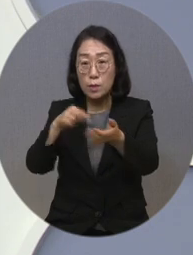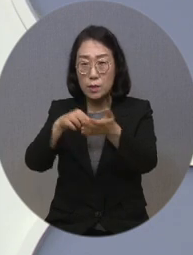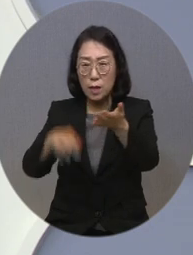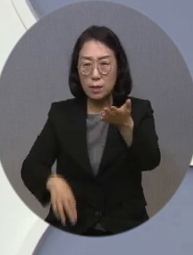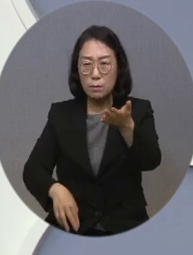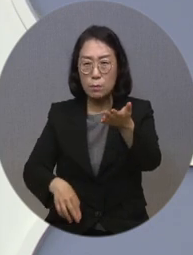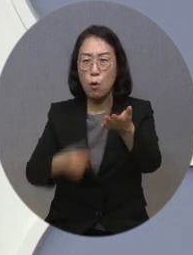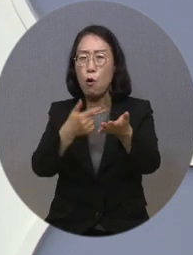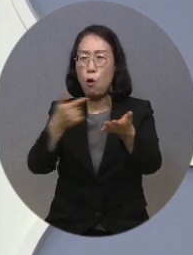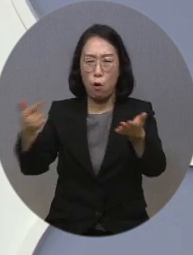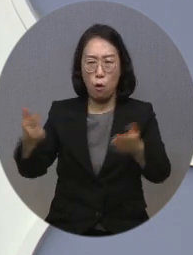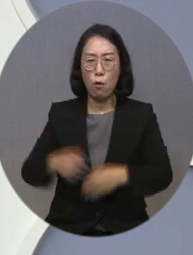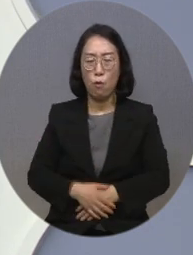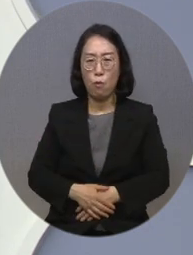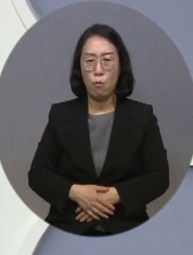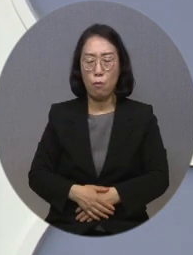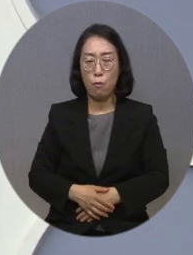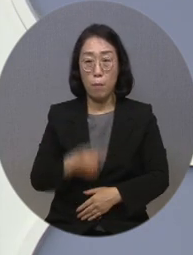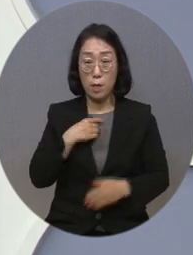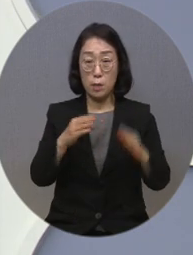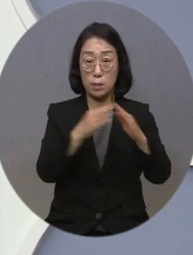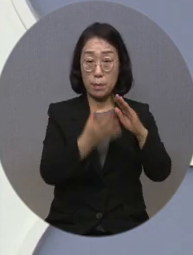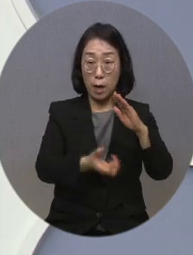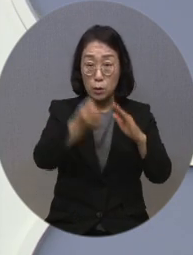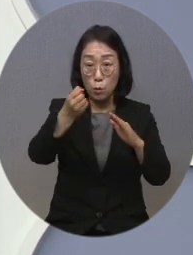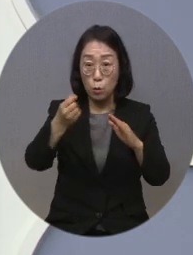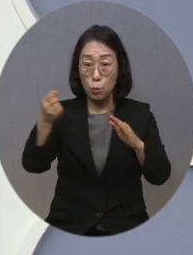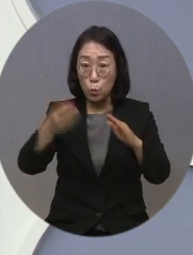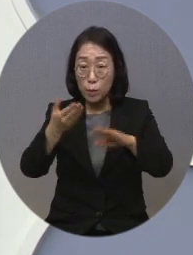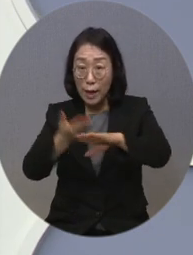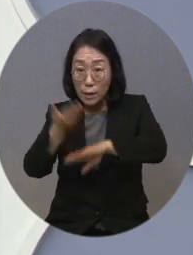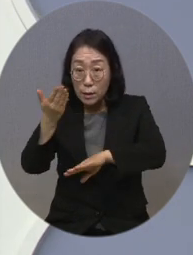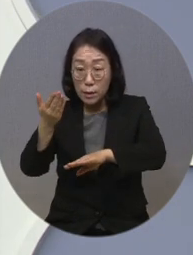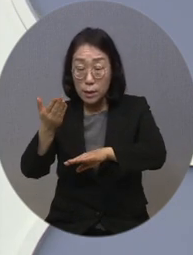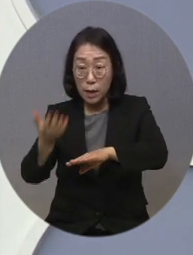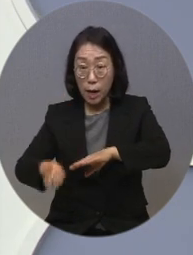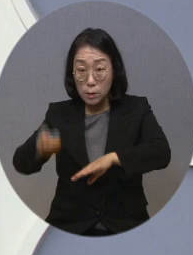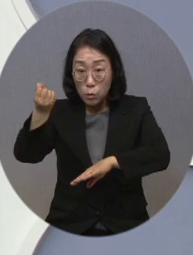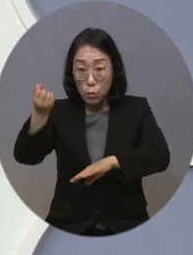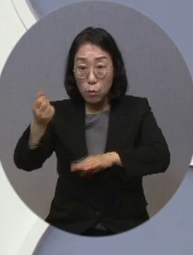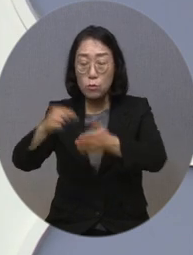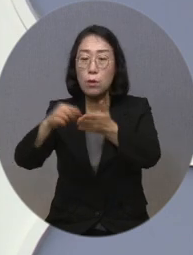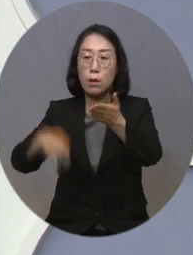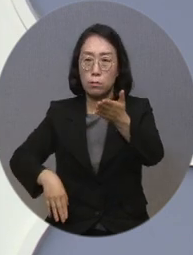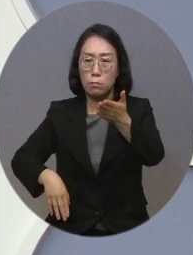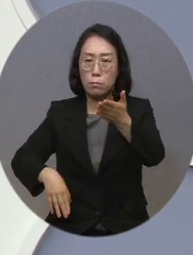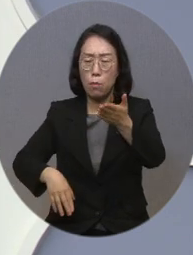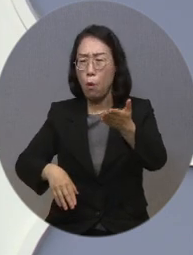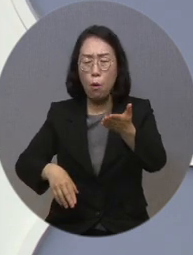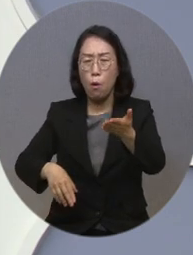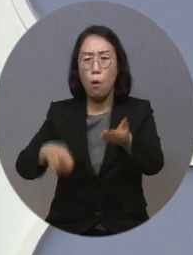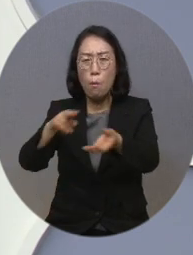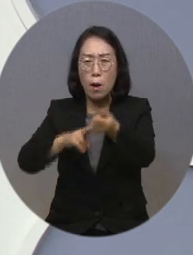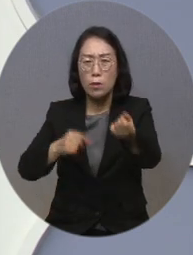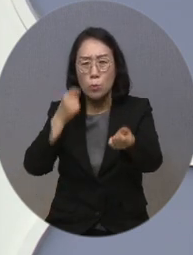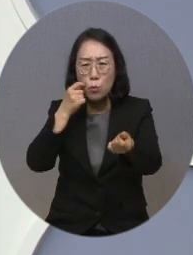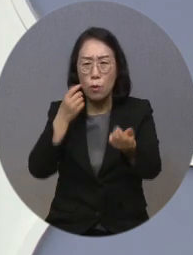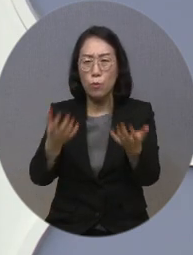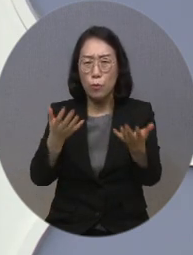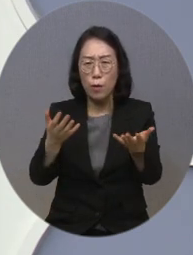물리게 돼 있습니다. 그러니까 지금 부동산 시장이 상당히 경직되어 있어서 안 팔리고 있는 분들은 발을 동동 구르는 거죠.